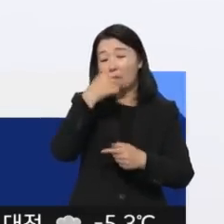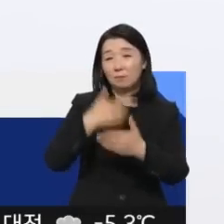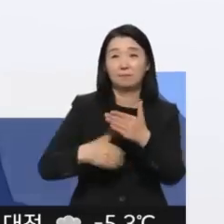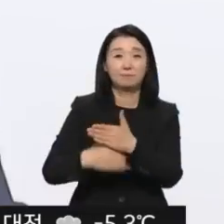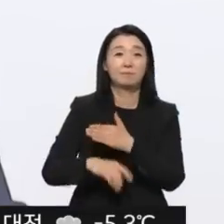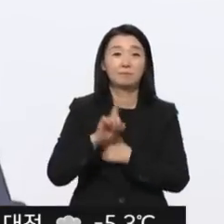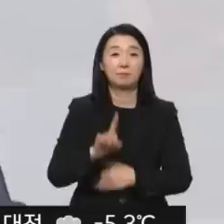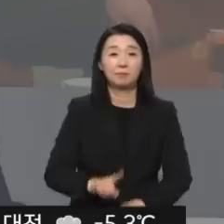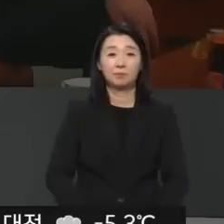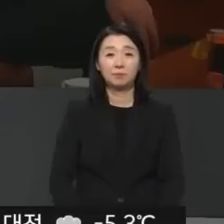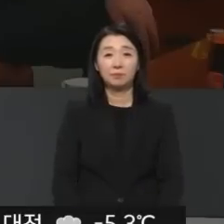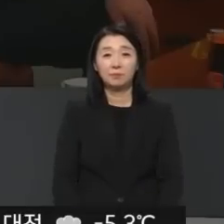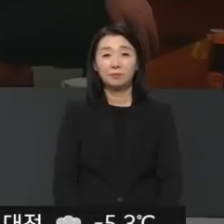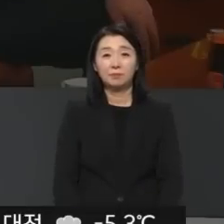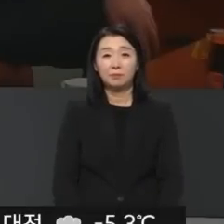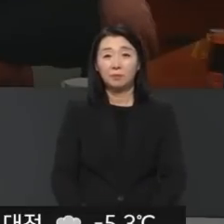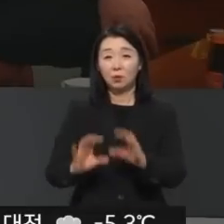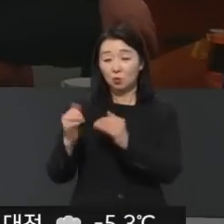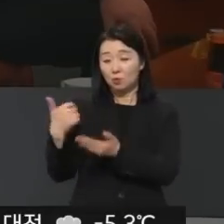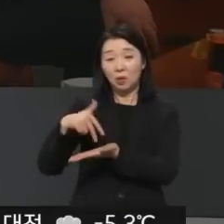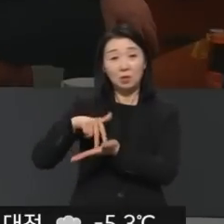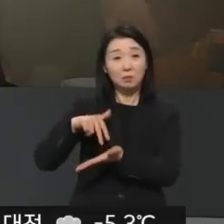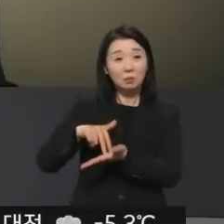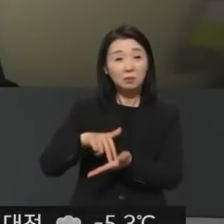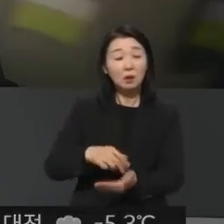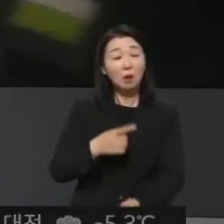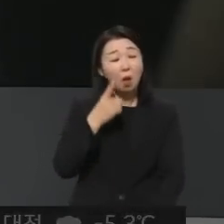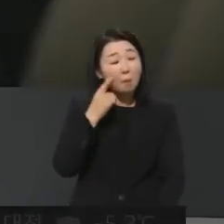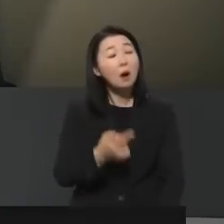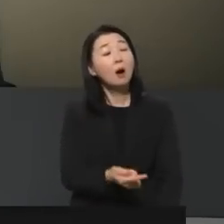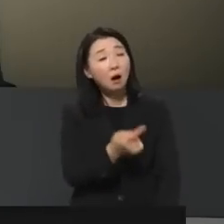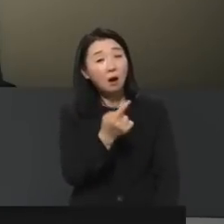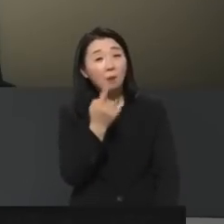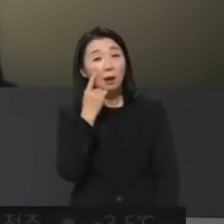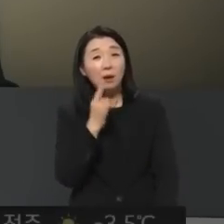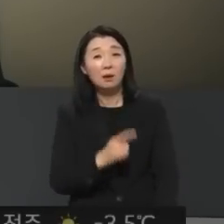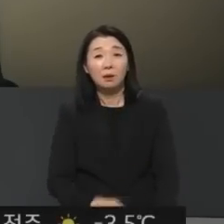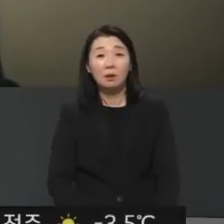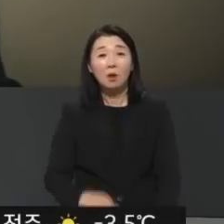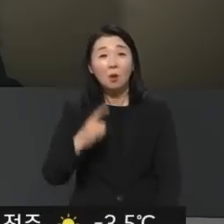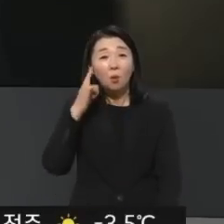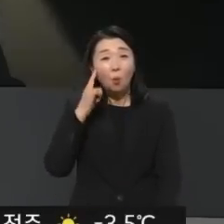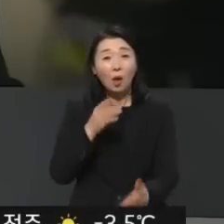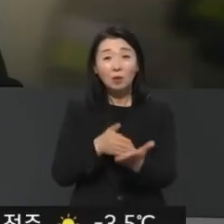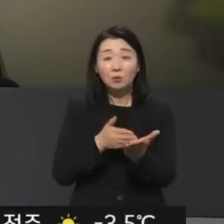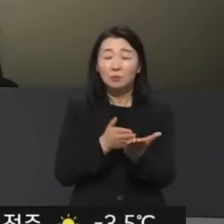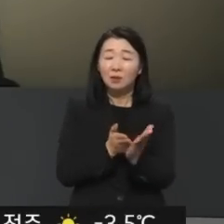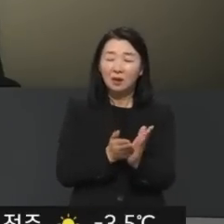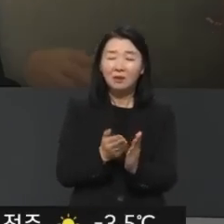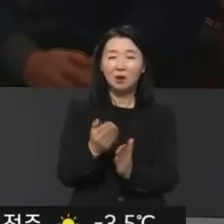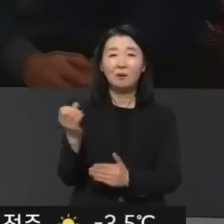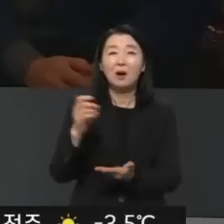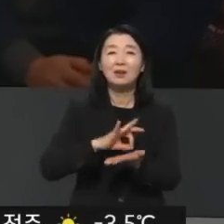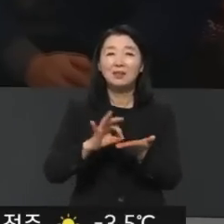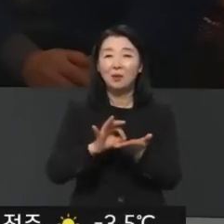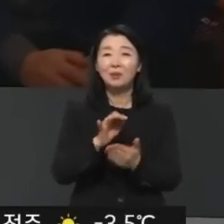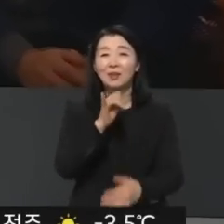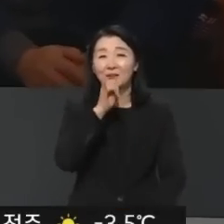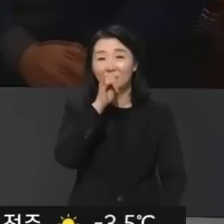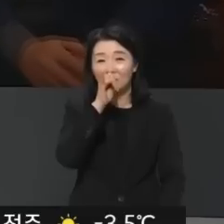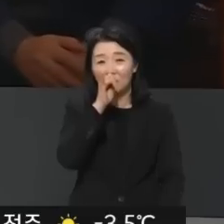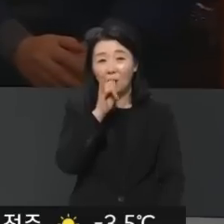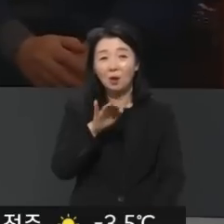것입니다. 하지만 국민의힘은 해볼 테면 해보라는 식입니다. 이 뉴스픽에서 참 여러 번 쓰는 표현인 것